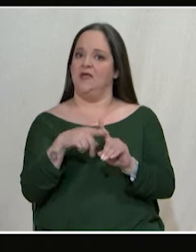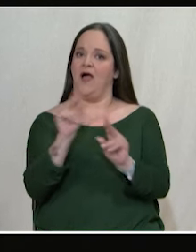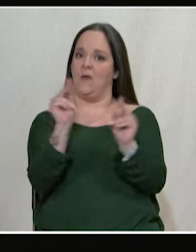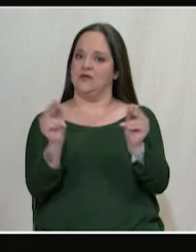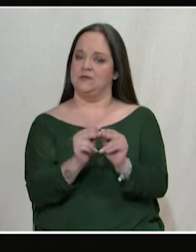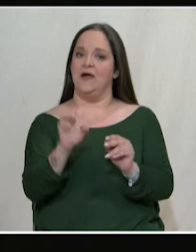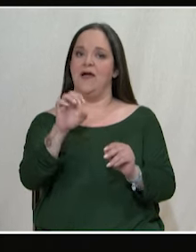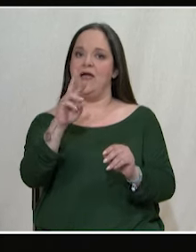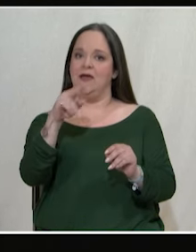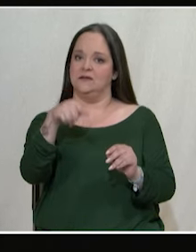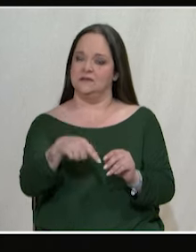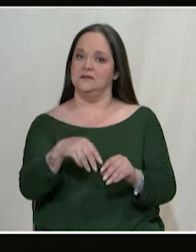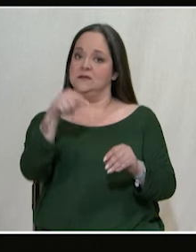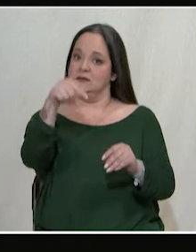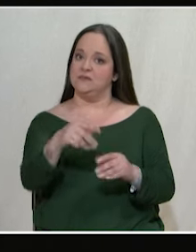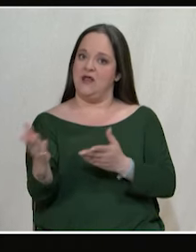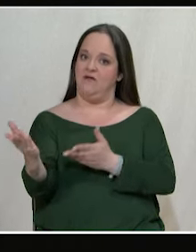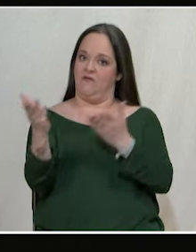Υπότιτλοι AUTHORWAVE